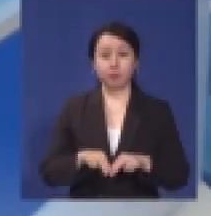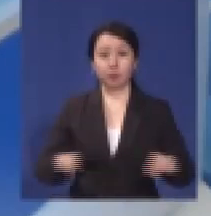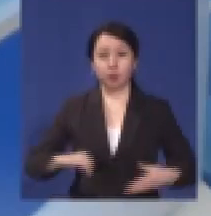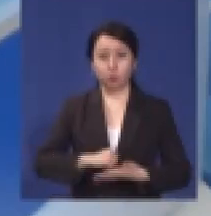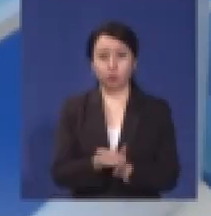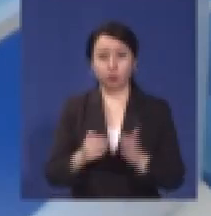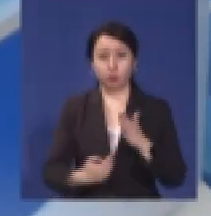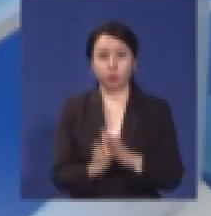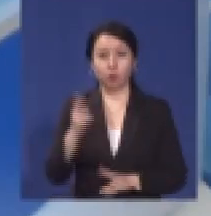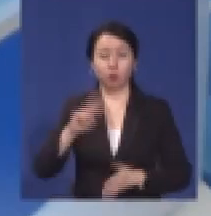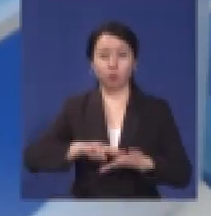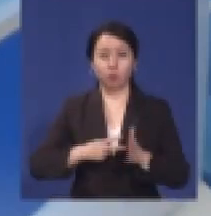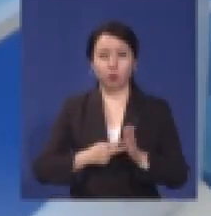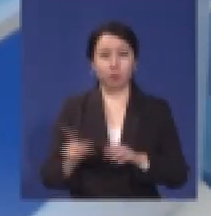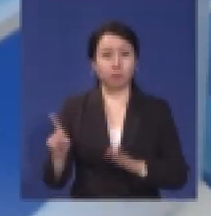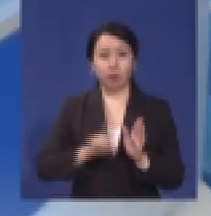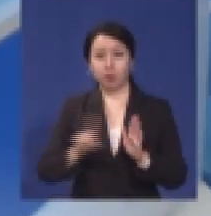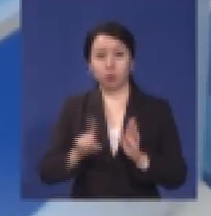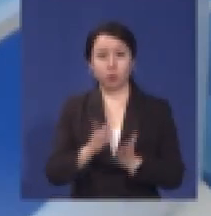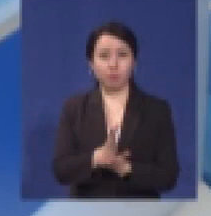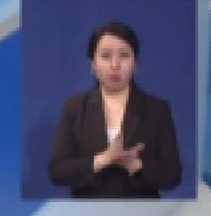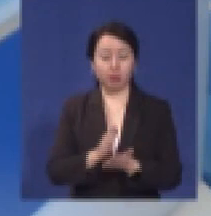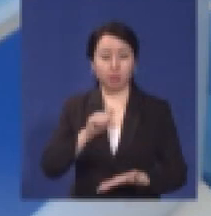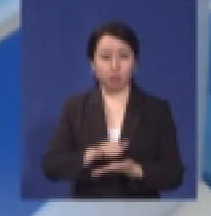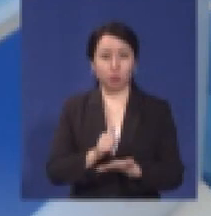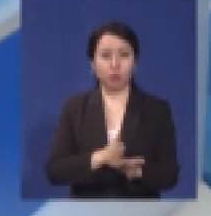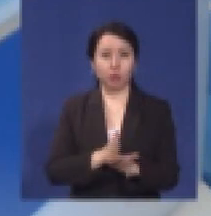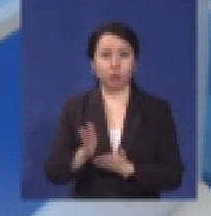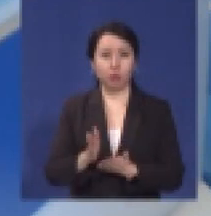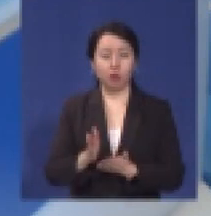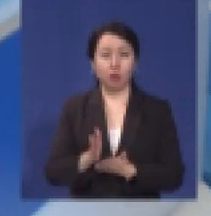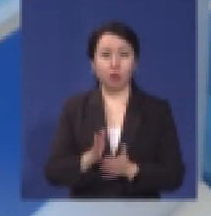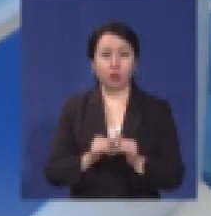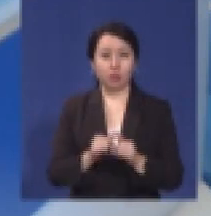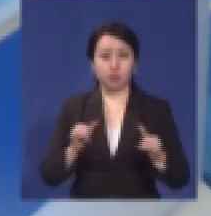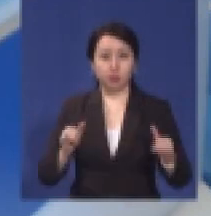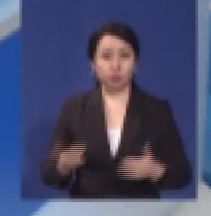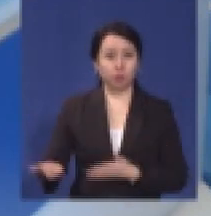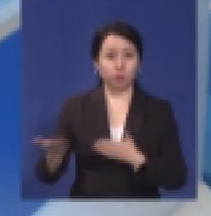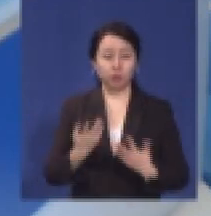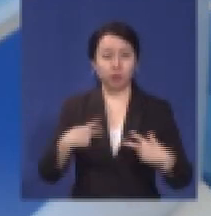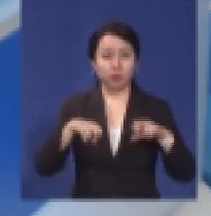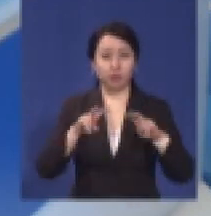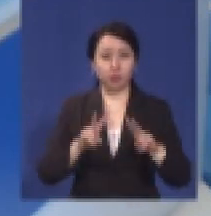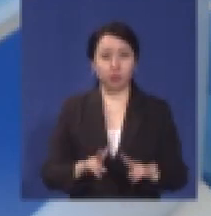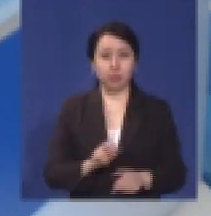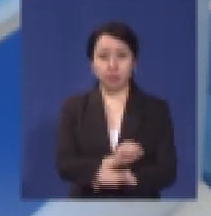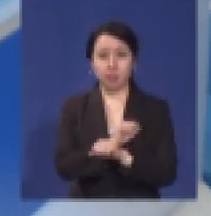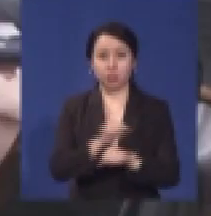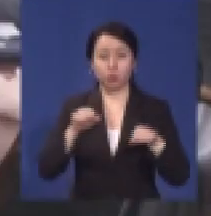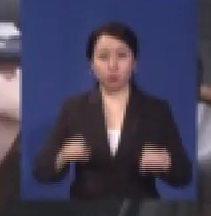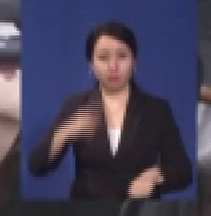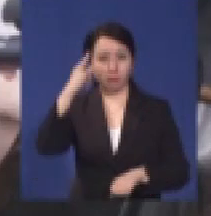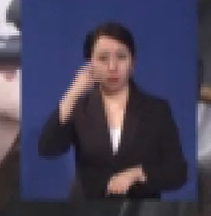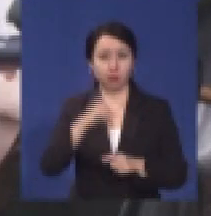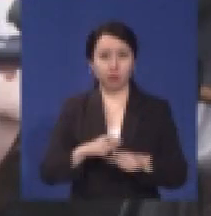Правительство утвердило новую концепцию миграционной политики. Документ направлен на стимулирование притока в страну квалифицированных кадров, защиту прав